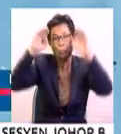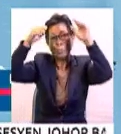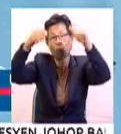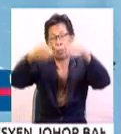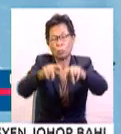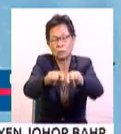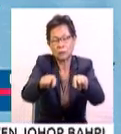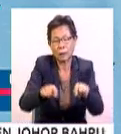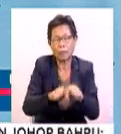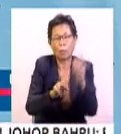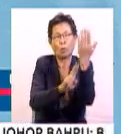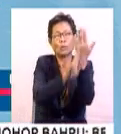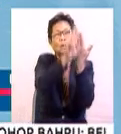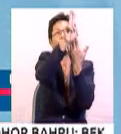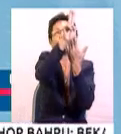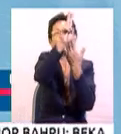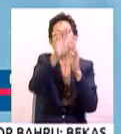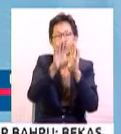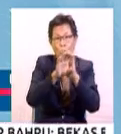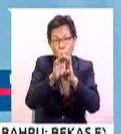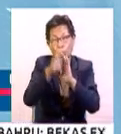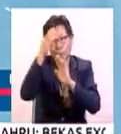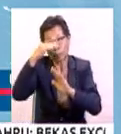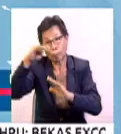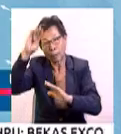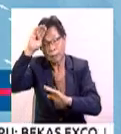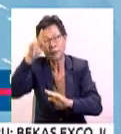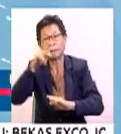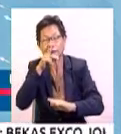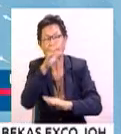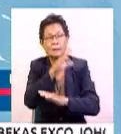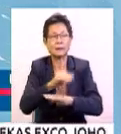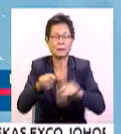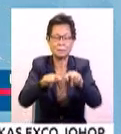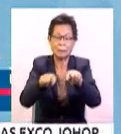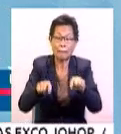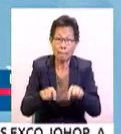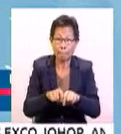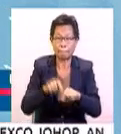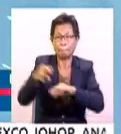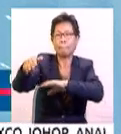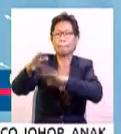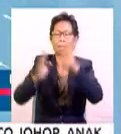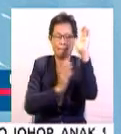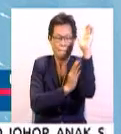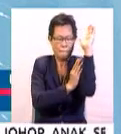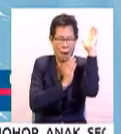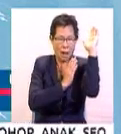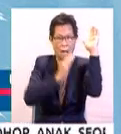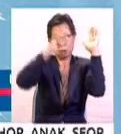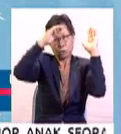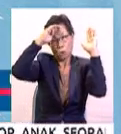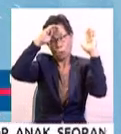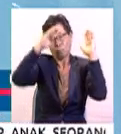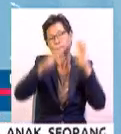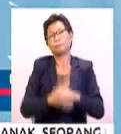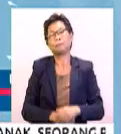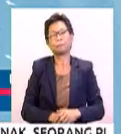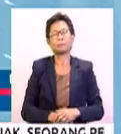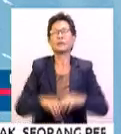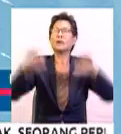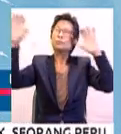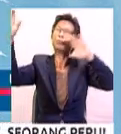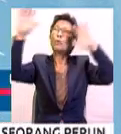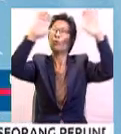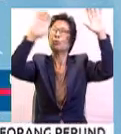di kawasan utara seperti Perlis dan juga Kedah. Begitu juga di kawasan pantai barat negeri Johor. Keadaan